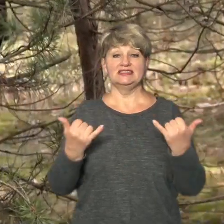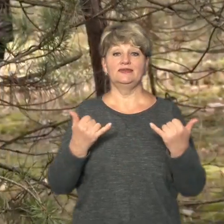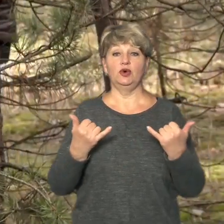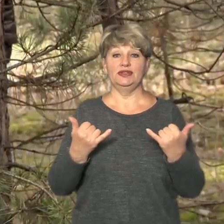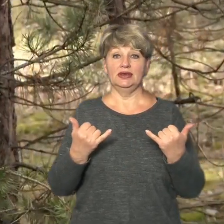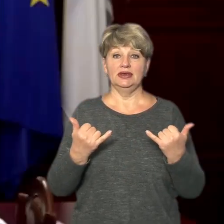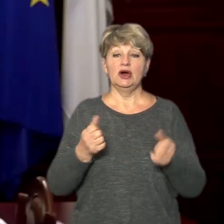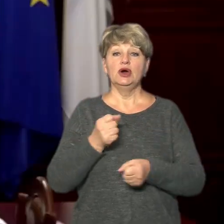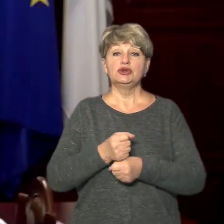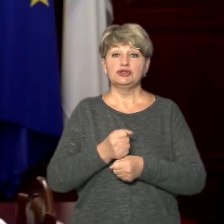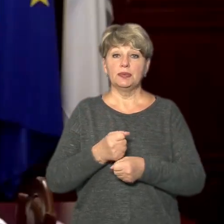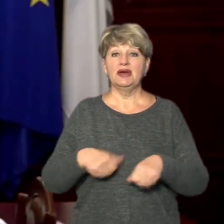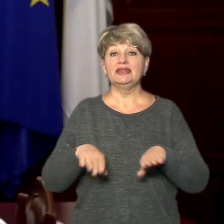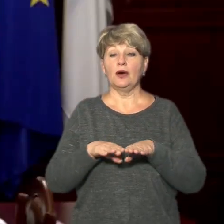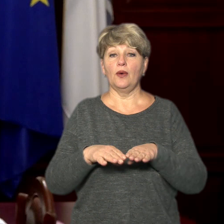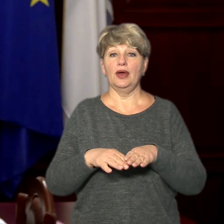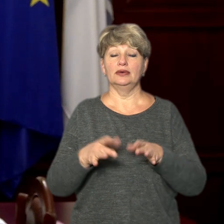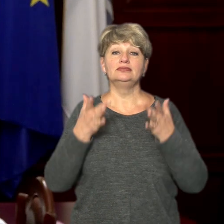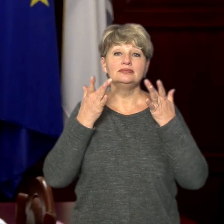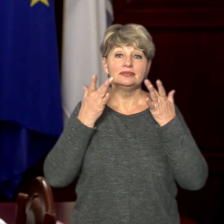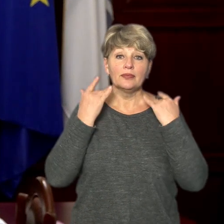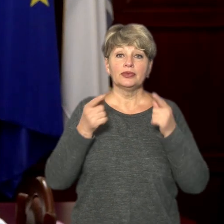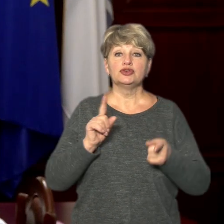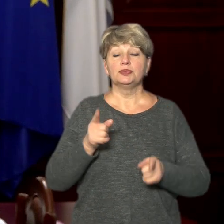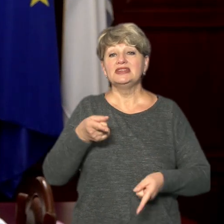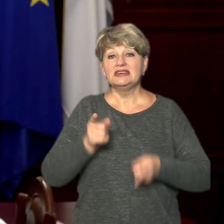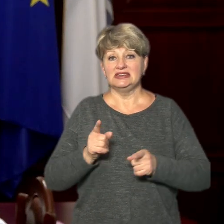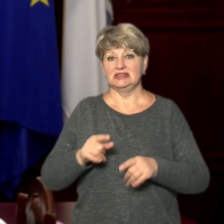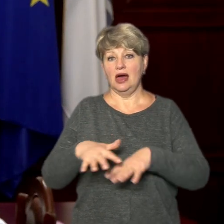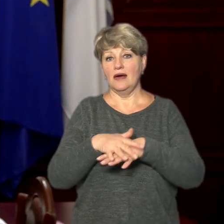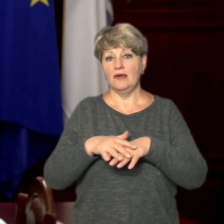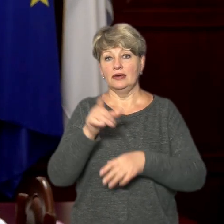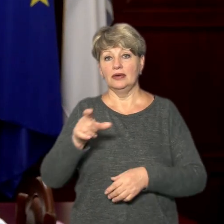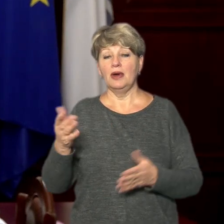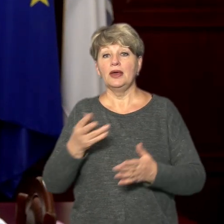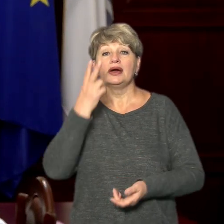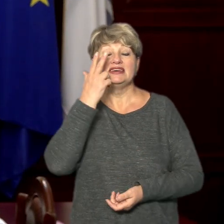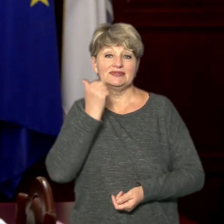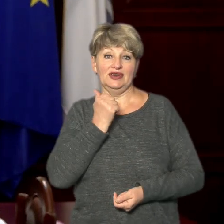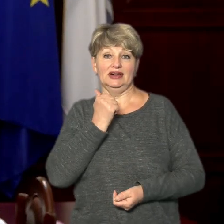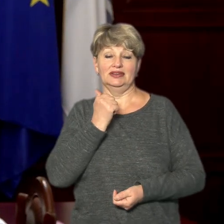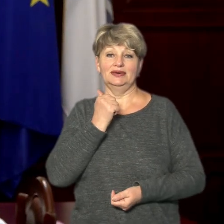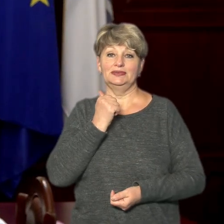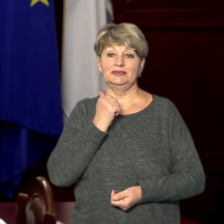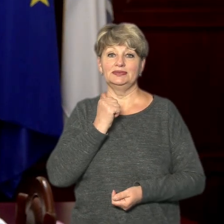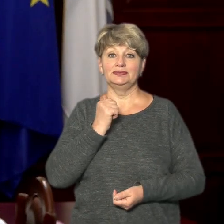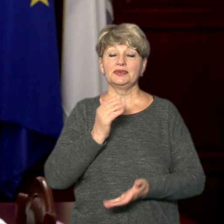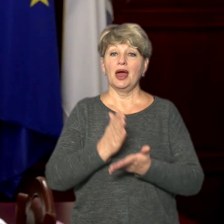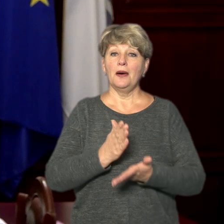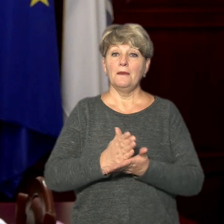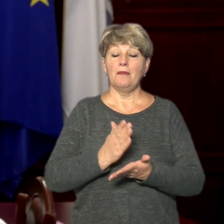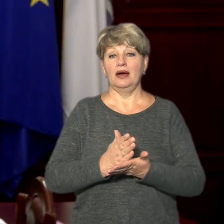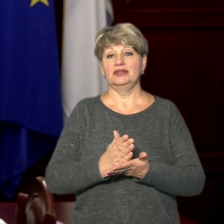зробити таке послаблення задля того щоб дійсно населення яке звикло мати